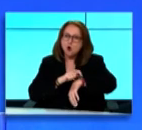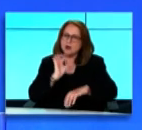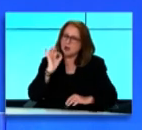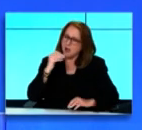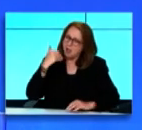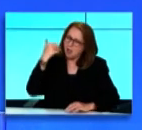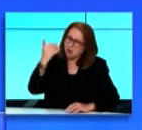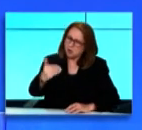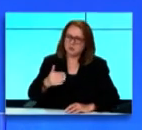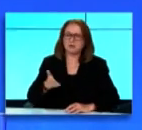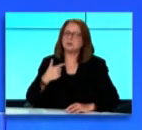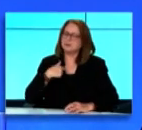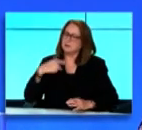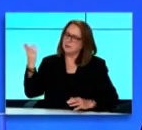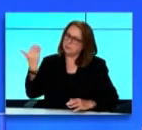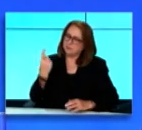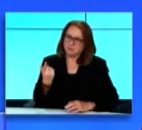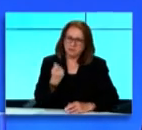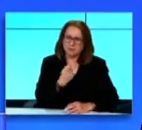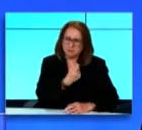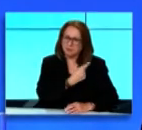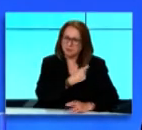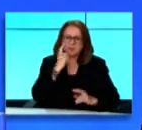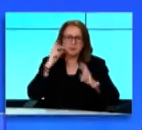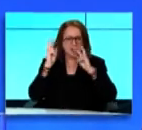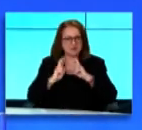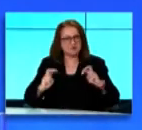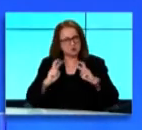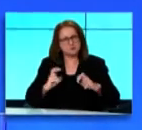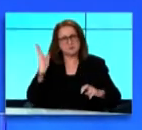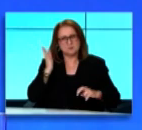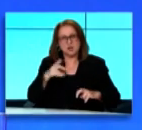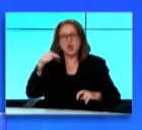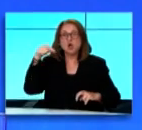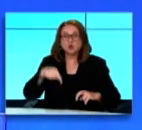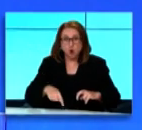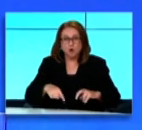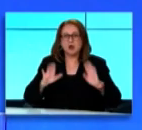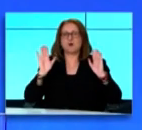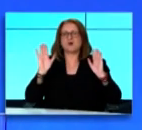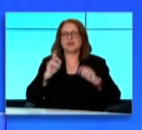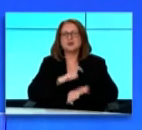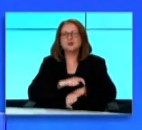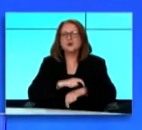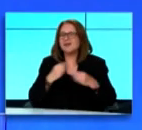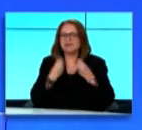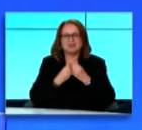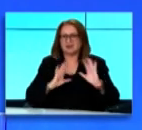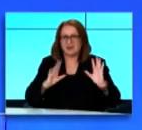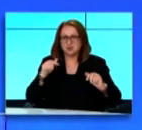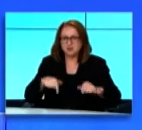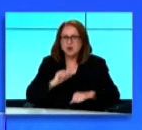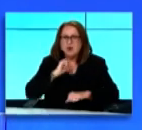μάχης. Σίγουρα όχι την ώρα της μάχης. Από εκεί και πέρα, να πω και κάτι τελευταίο. Οι ευθύνες, ξέρετε,